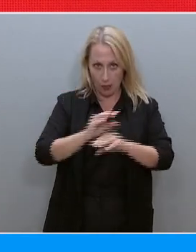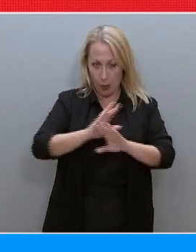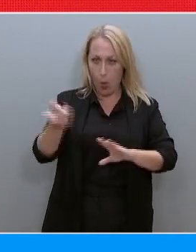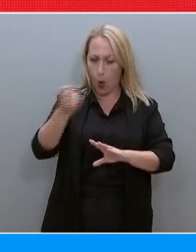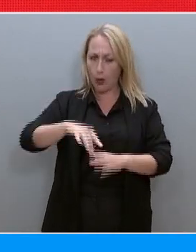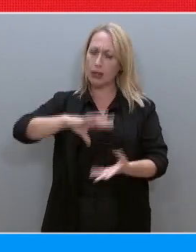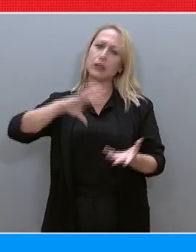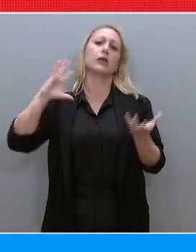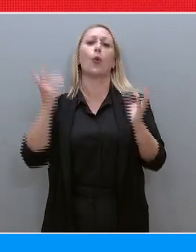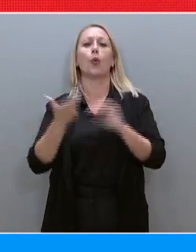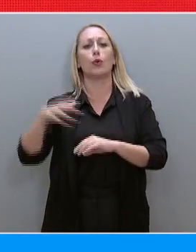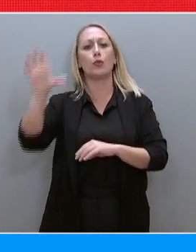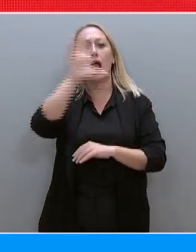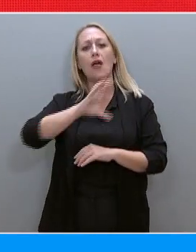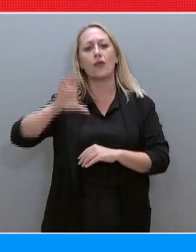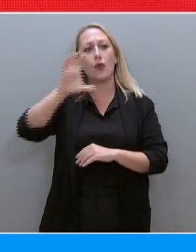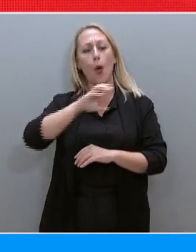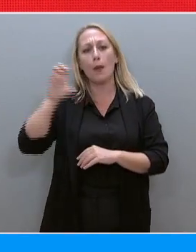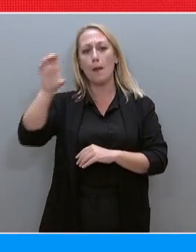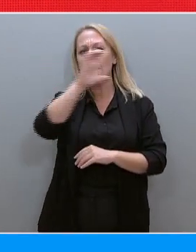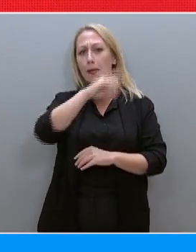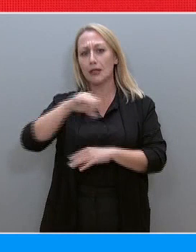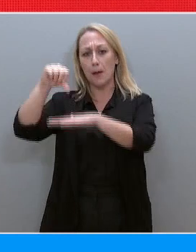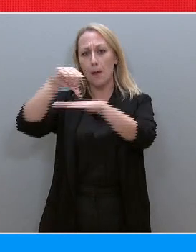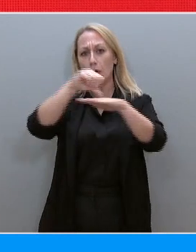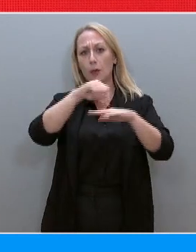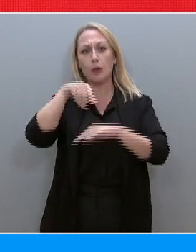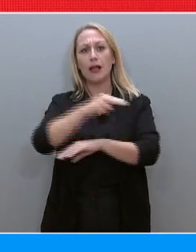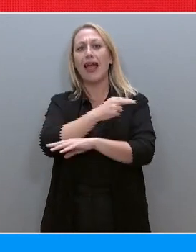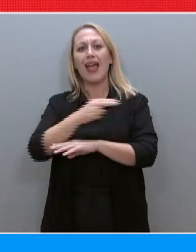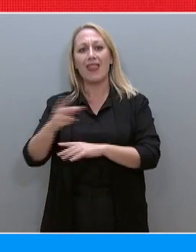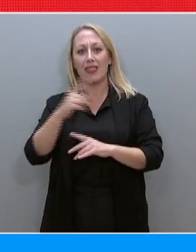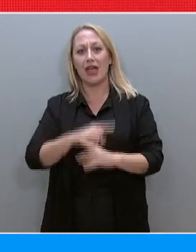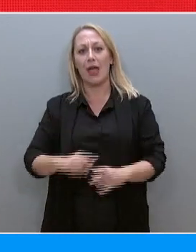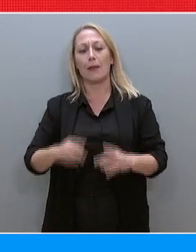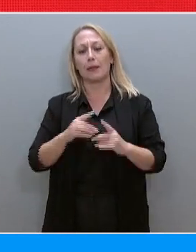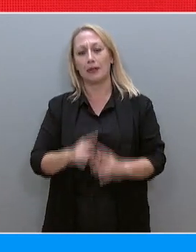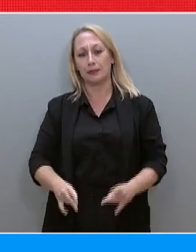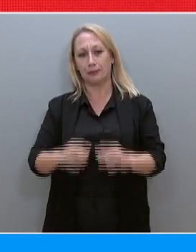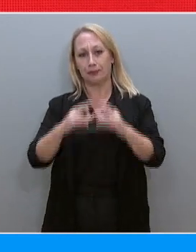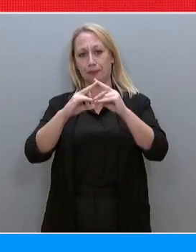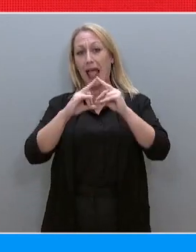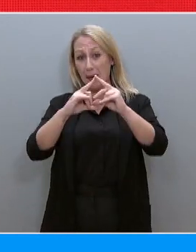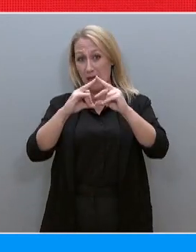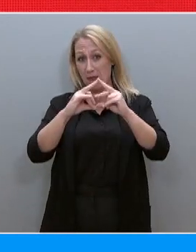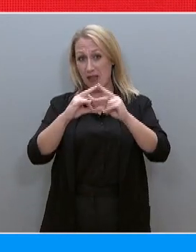αλλά και σε άλλες μεγάλες ευρωπαϊκές πόλεις, τη μάστιγα της βραχυχρόνιας μίσθωσης, του Airbnb.